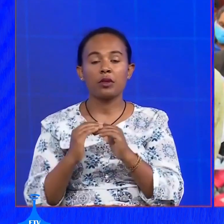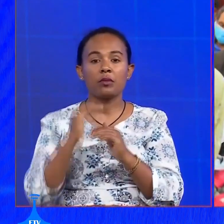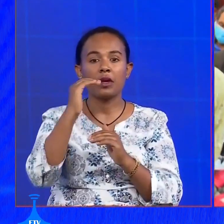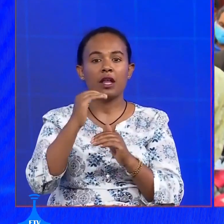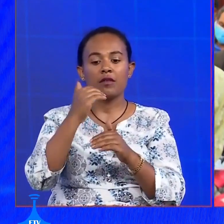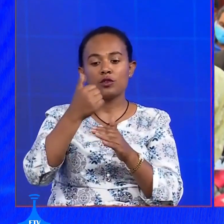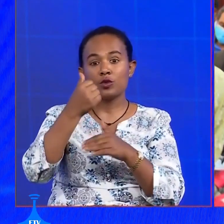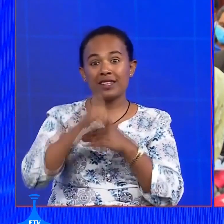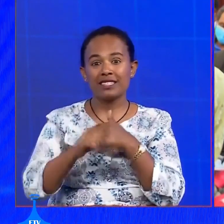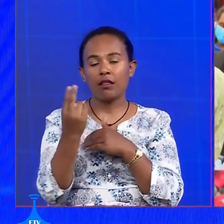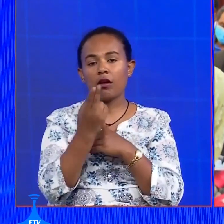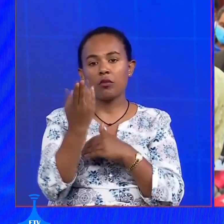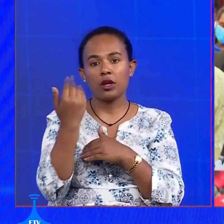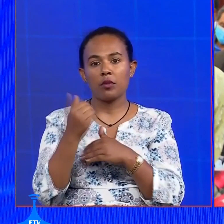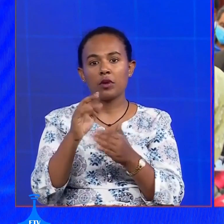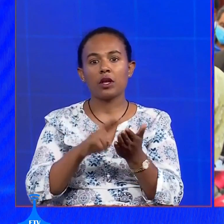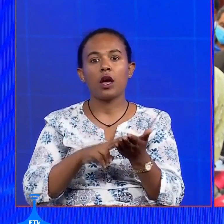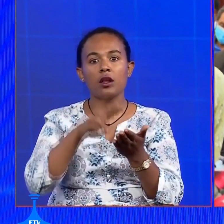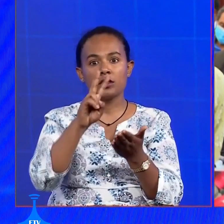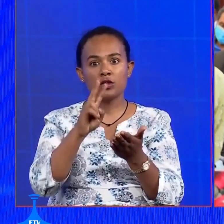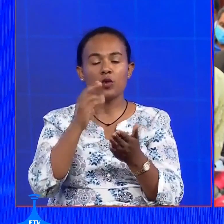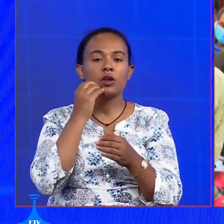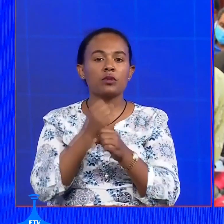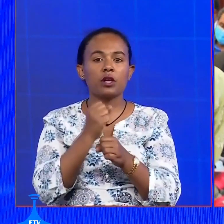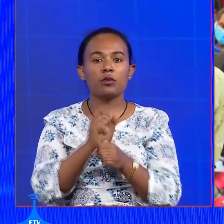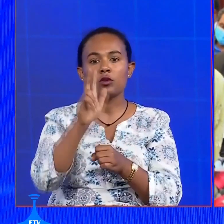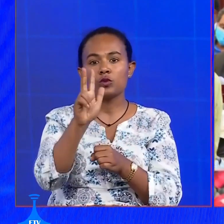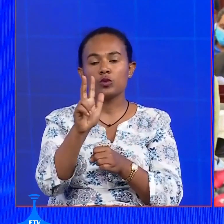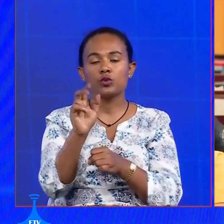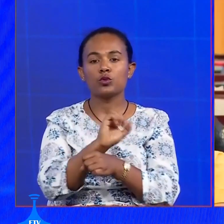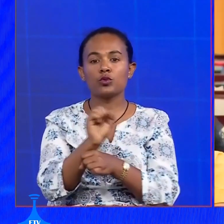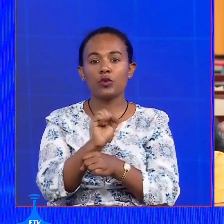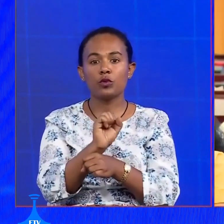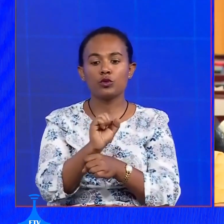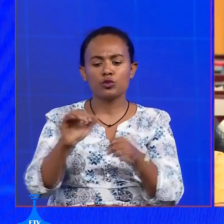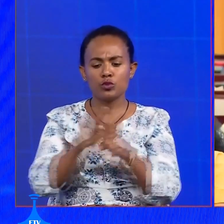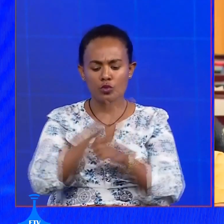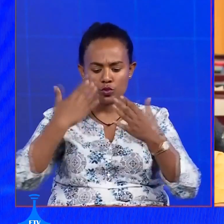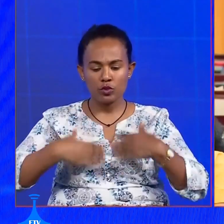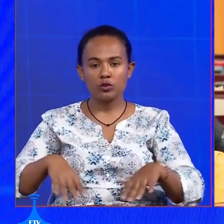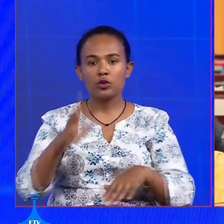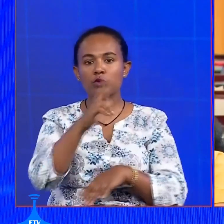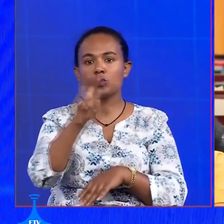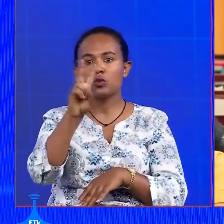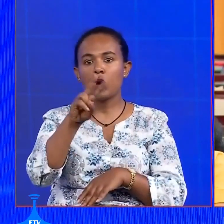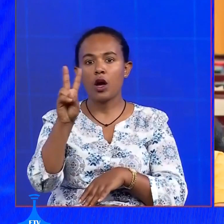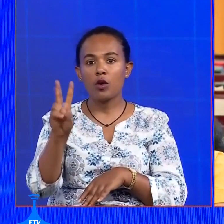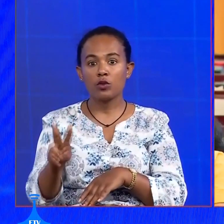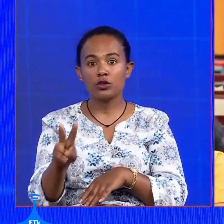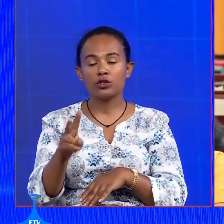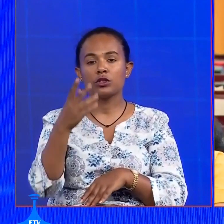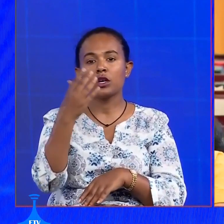ሲጠቀም እንደነበር ያነሳው ኦዲተር መስሪያ ቤቱ ለሶስት ሹፌሮች የፕሮቶኮል ሙሉ ልብስ በ322,200 ብር ተገዝቷል